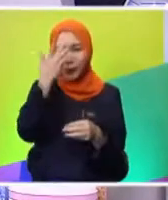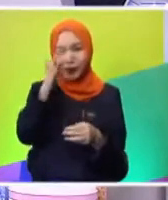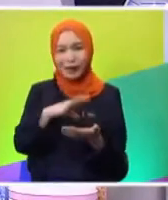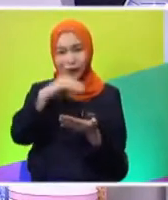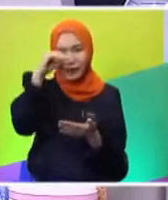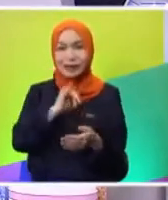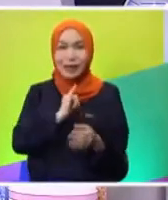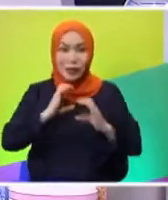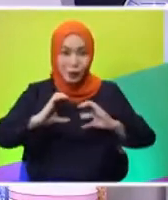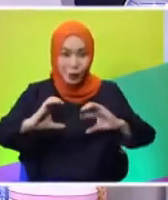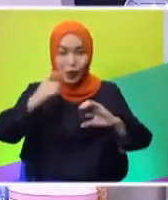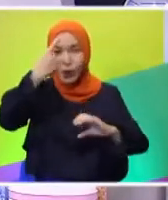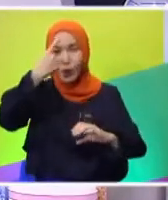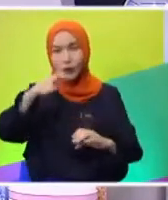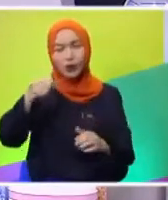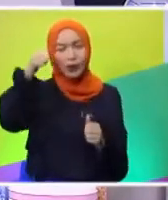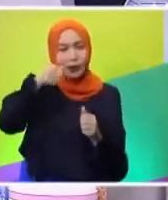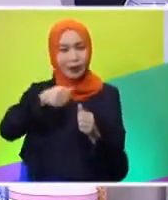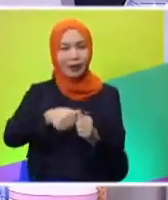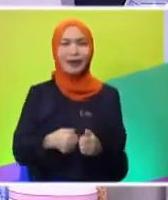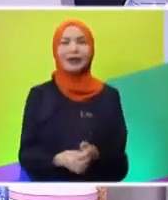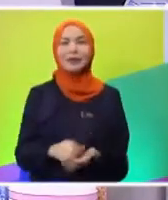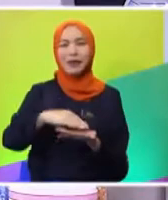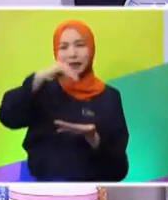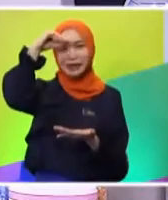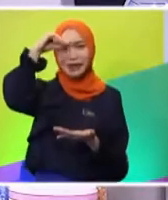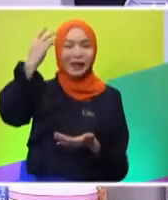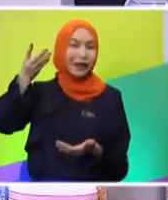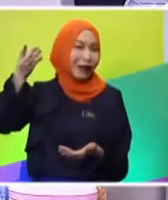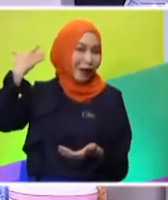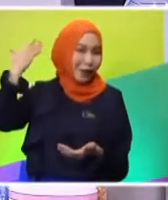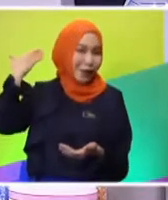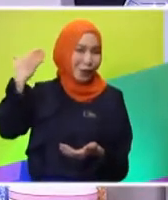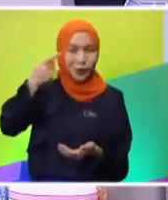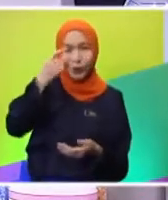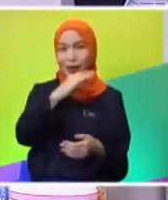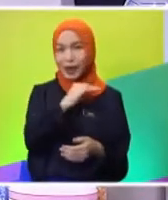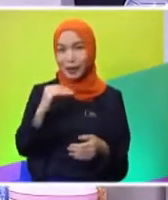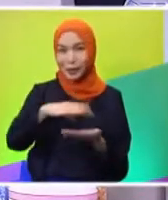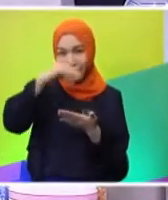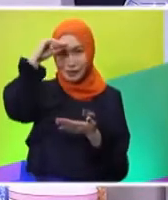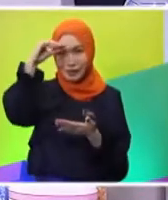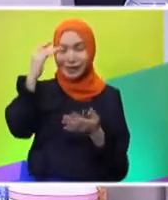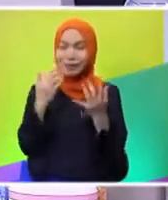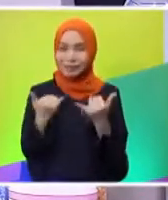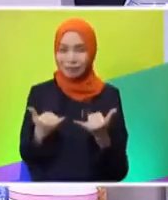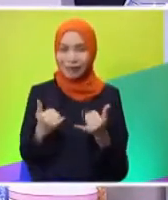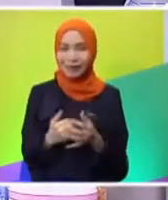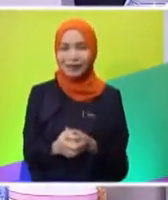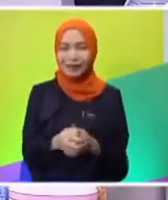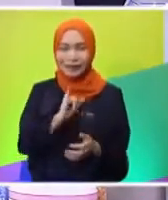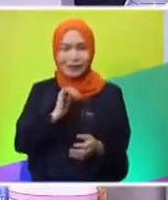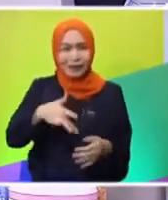nak Cuba untuk mengingati kembali rencananya Allah tapi acara peraga Cikgu Saira serasoft